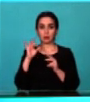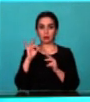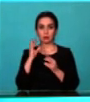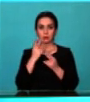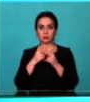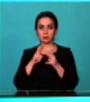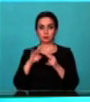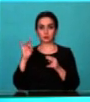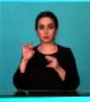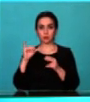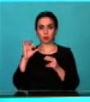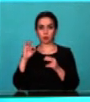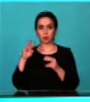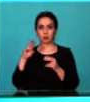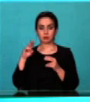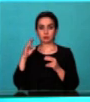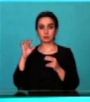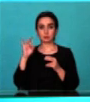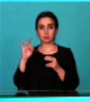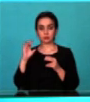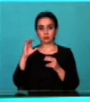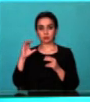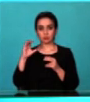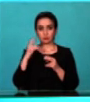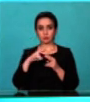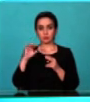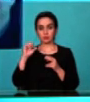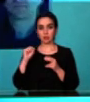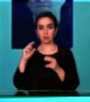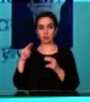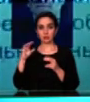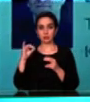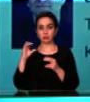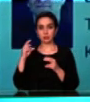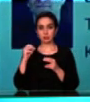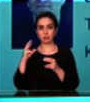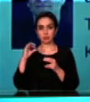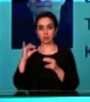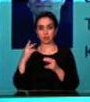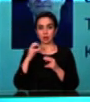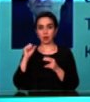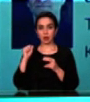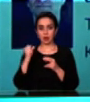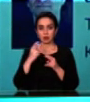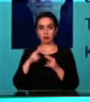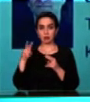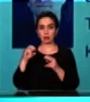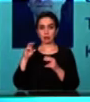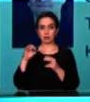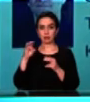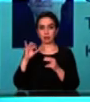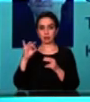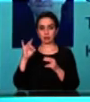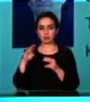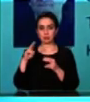– это Рональд Ривест, буква S – это Ади Шамир и буква А – это Леонард